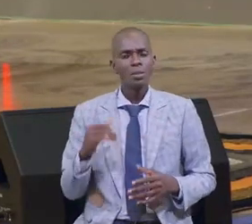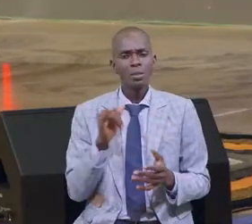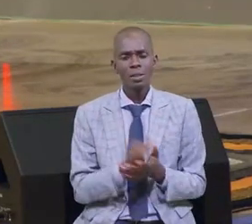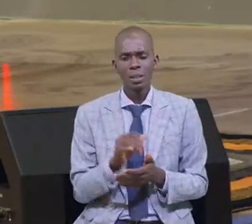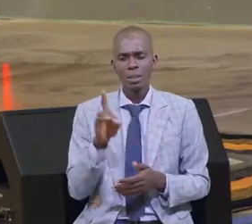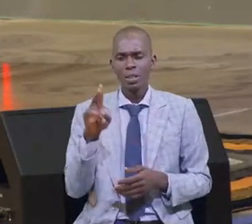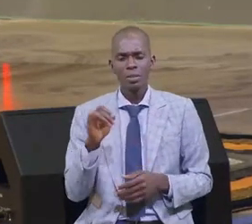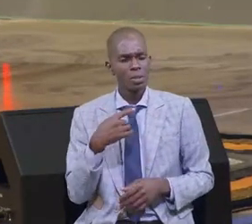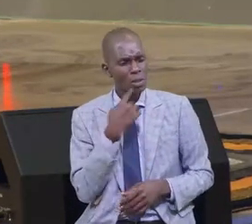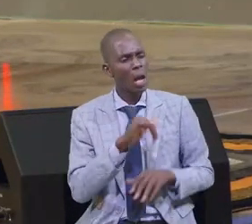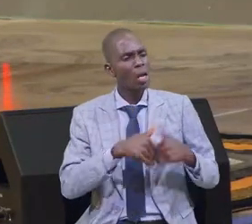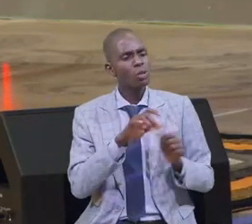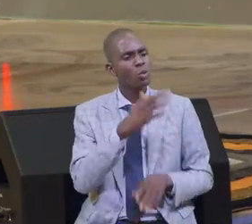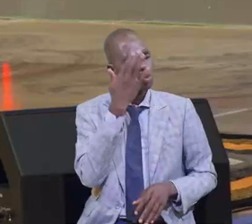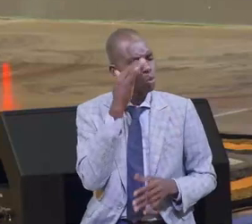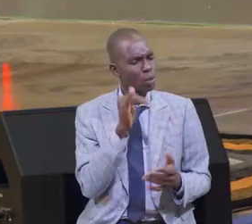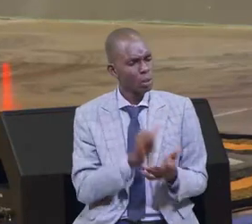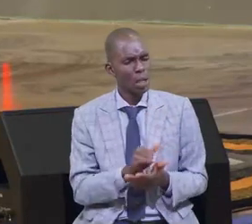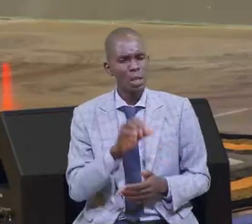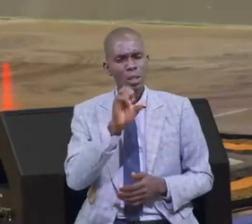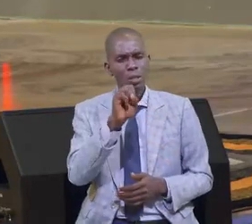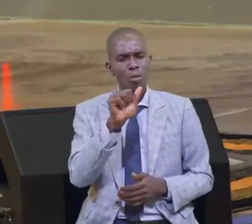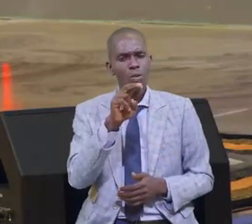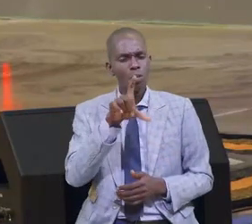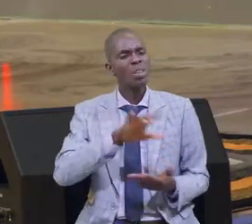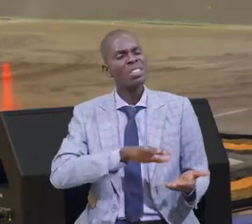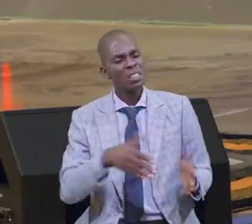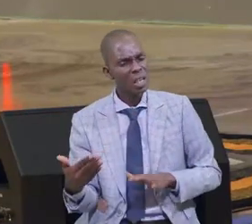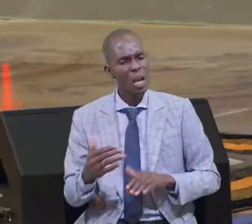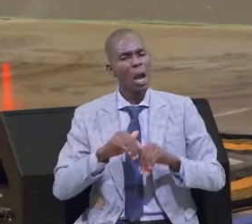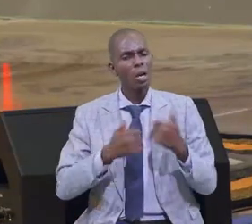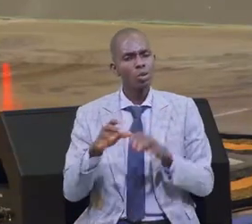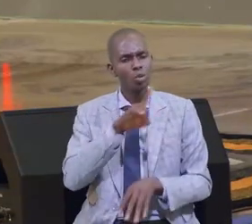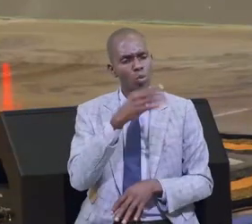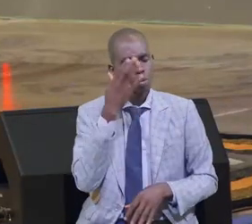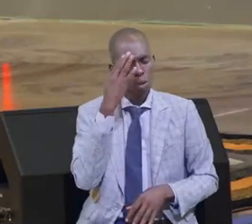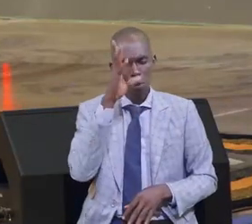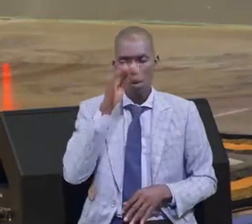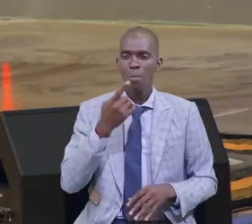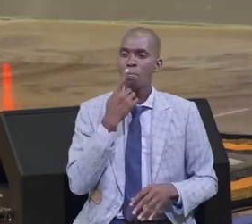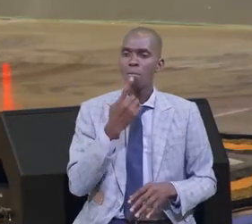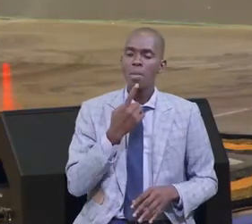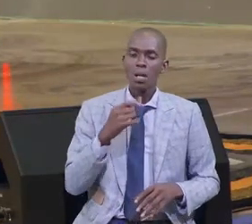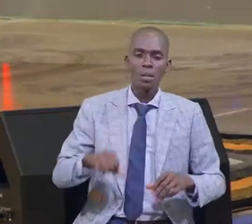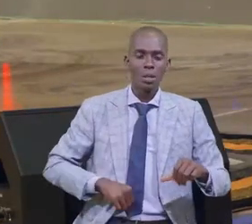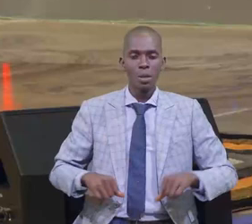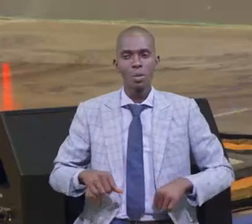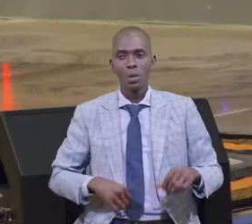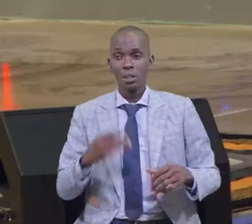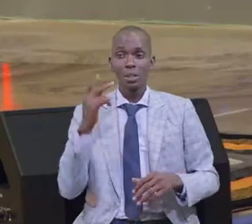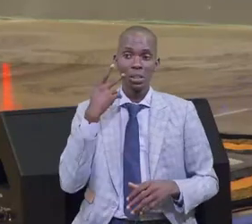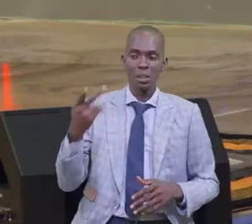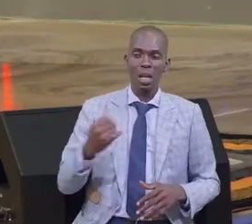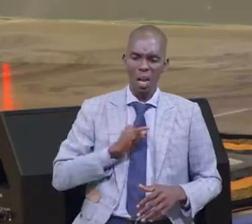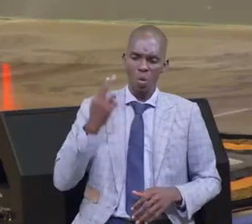mort? Et que j'étais là, il m'a demandé. Il m'a dit qu'il n'y a plus de vie en lui, que je